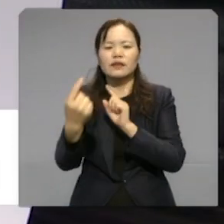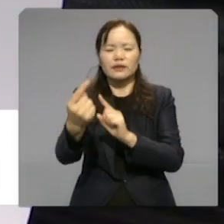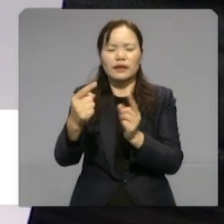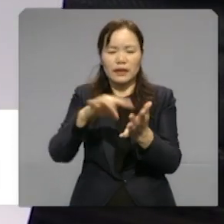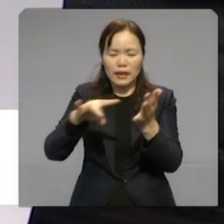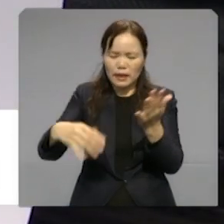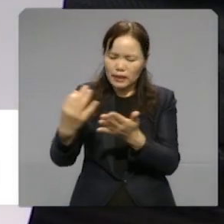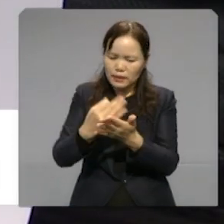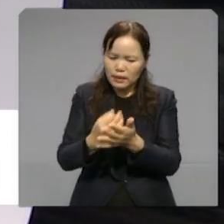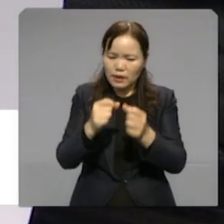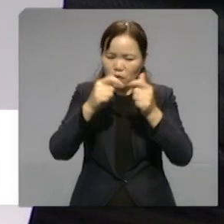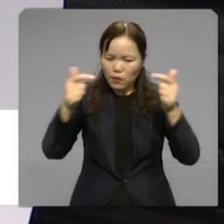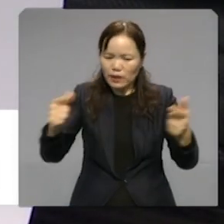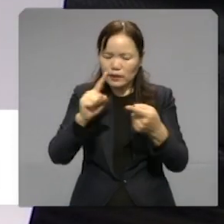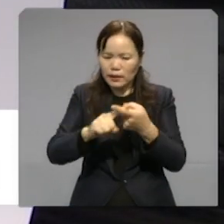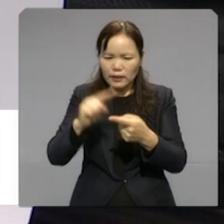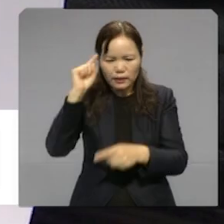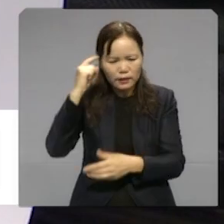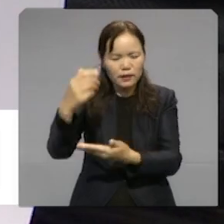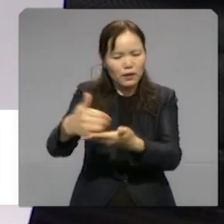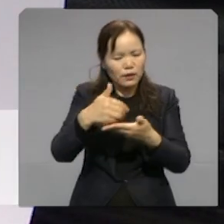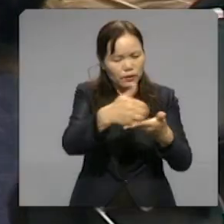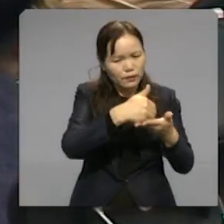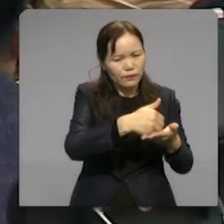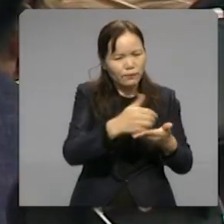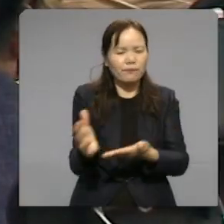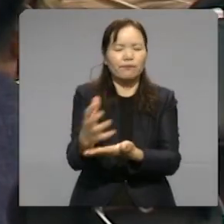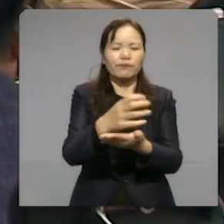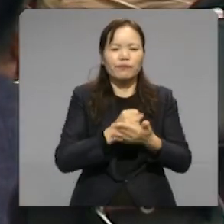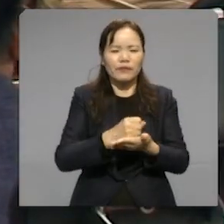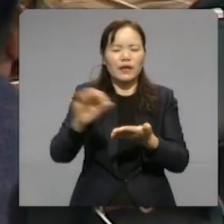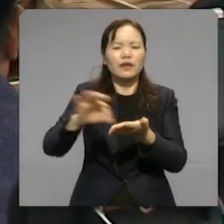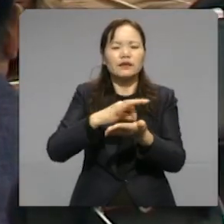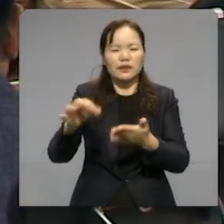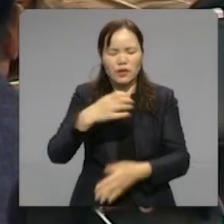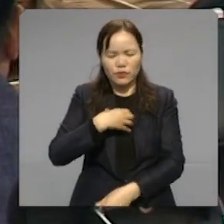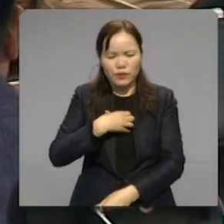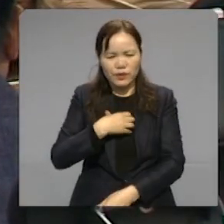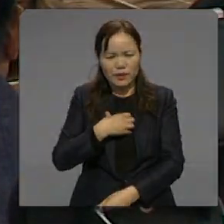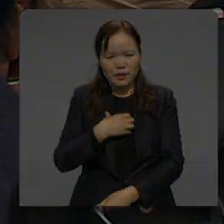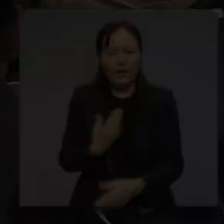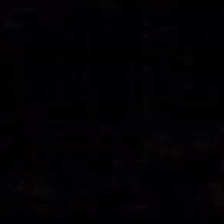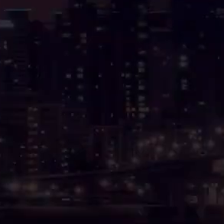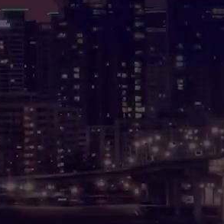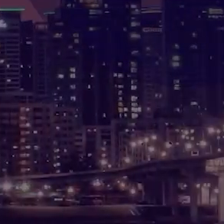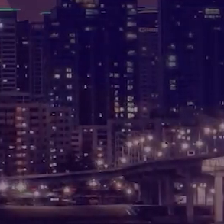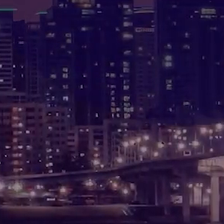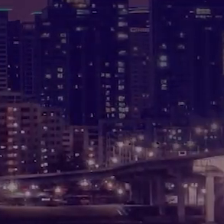부서별 해법을 별도로 수렴해 당면한 재정위기 대응 계획에 반영하고 있습니다.